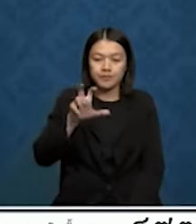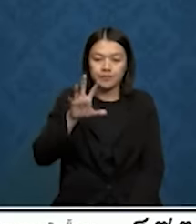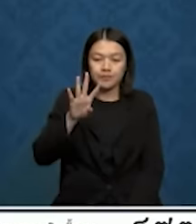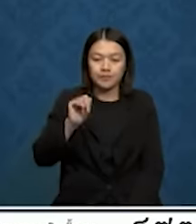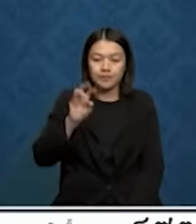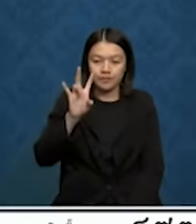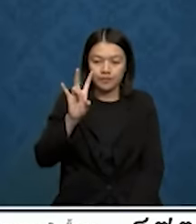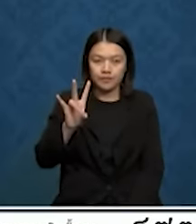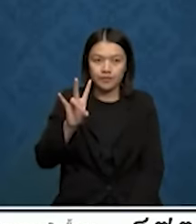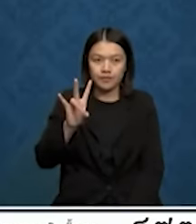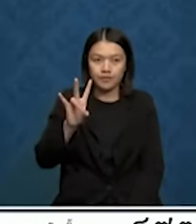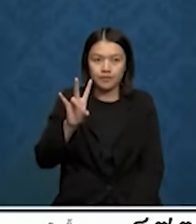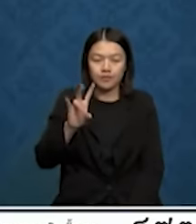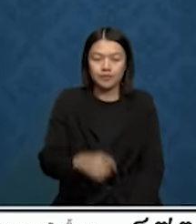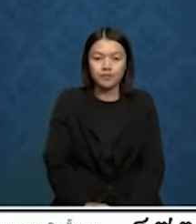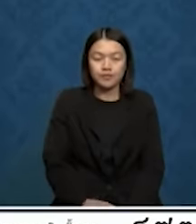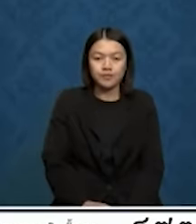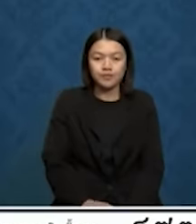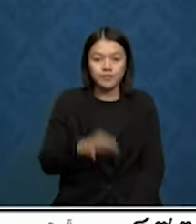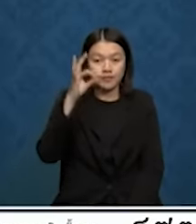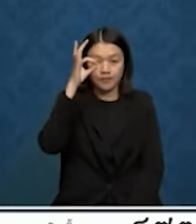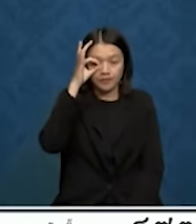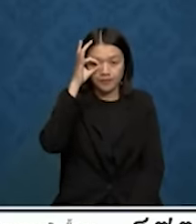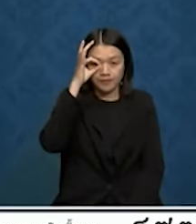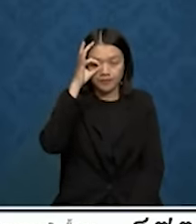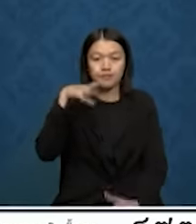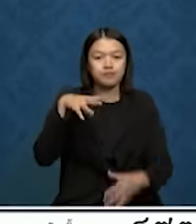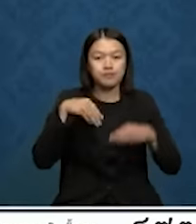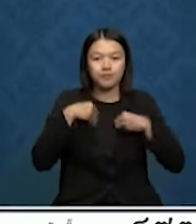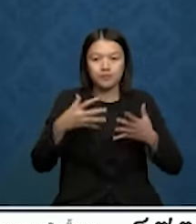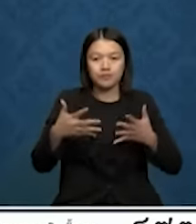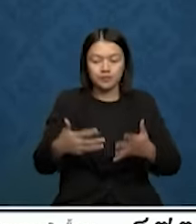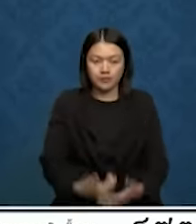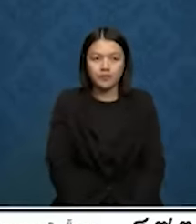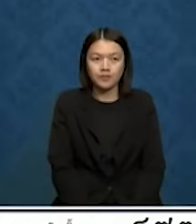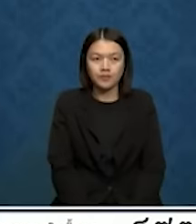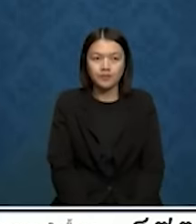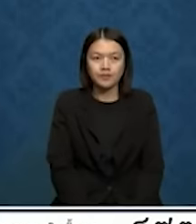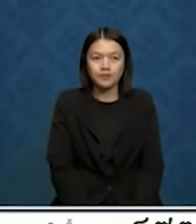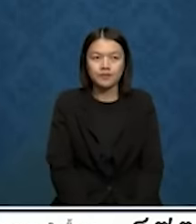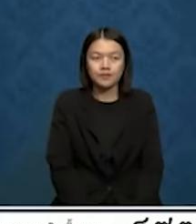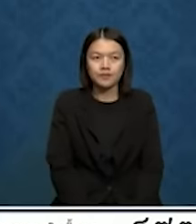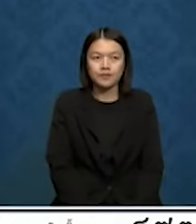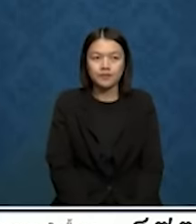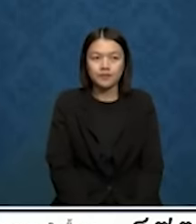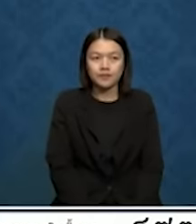347นายวิโรจน์ลักษณาอดิศร ไม่เห็นชอบครับ